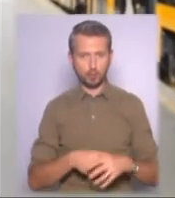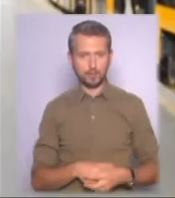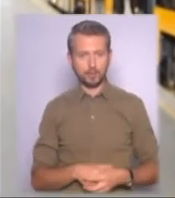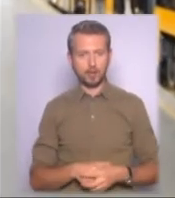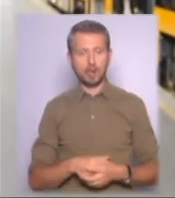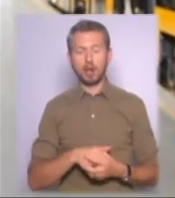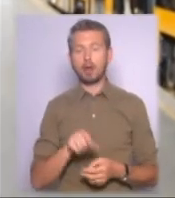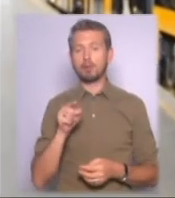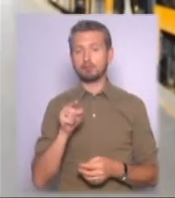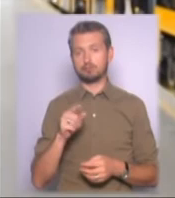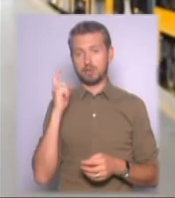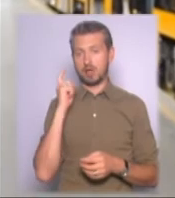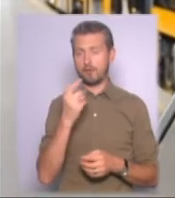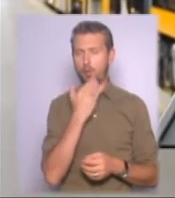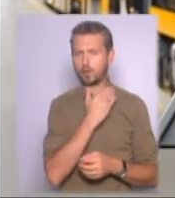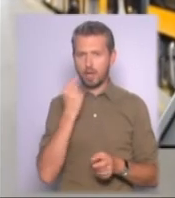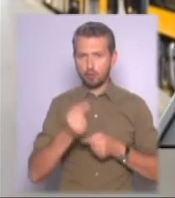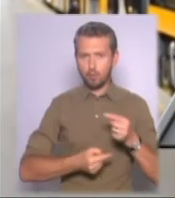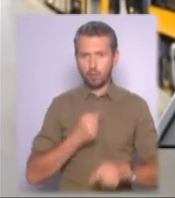Останнього покоління, вони енергоефективні, вони